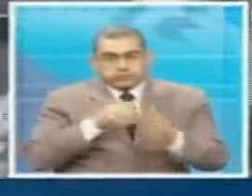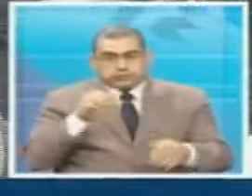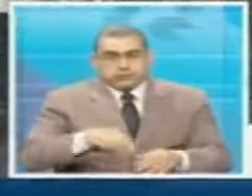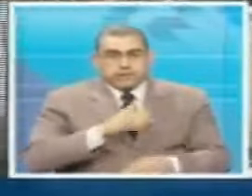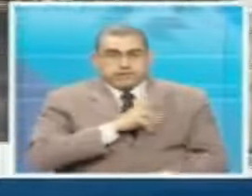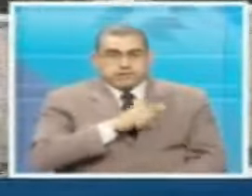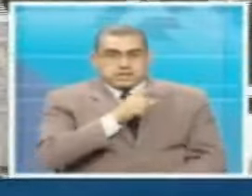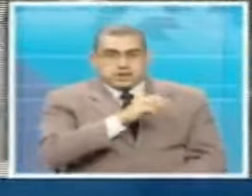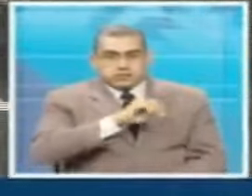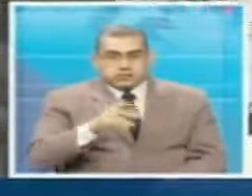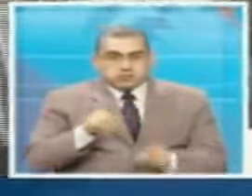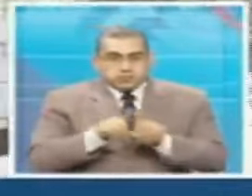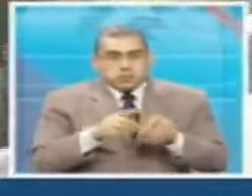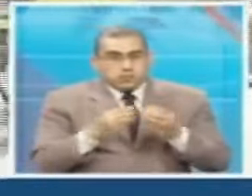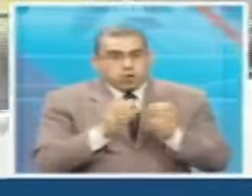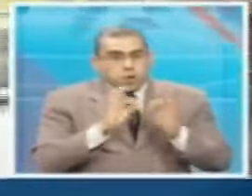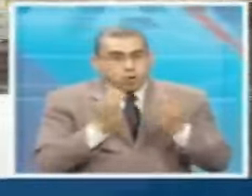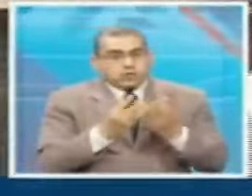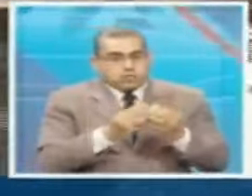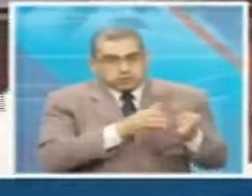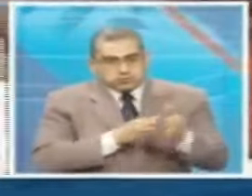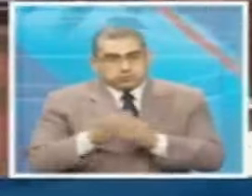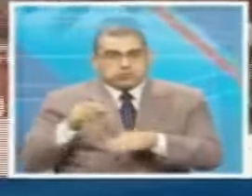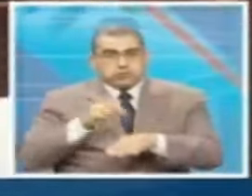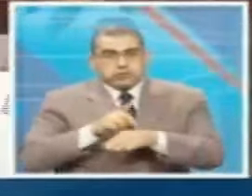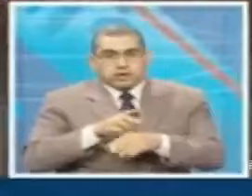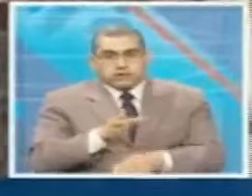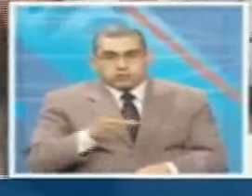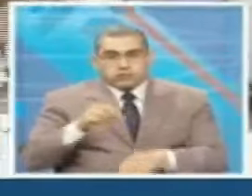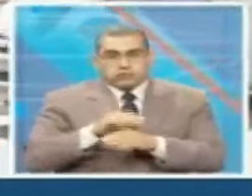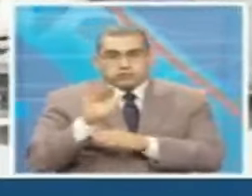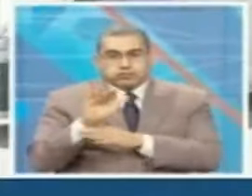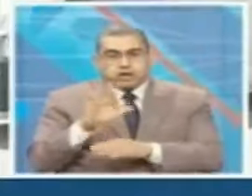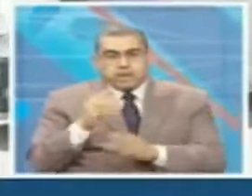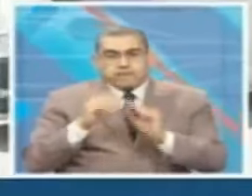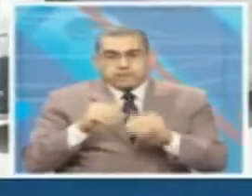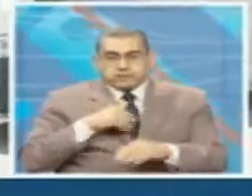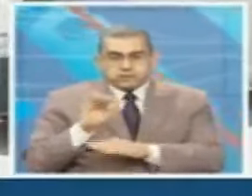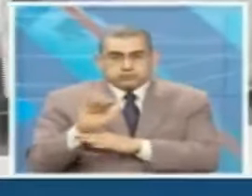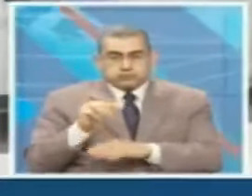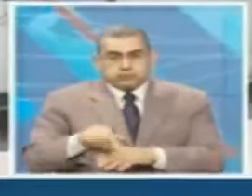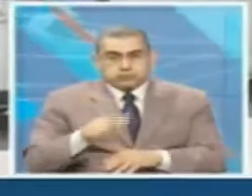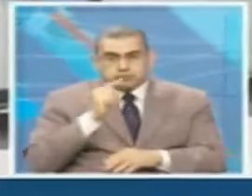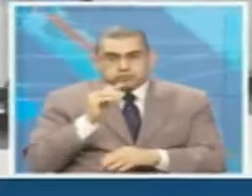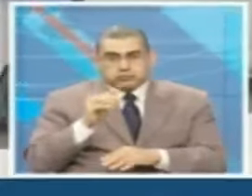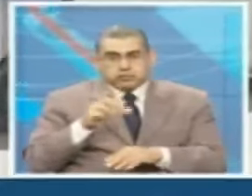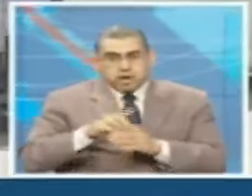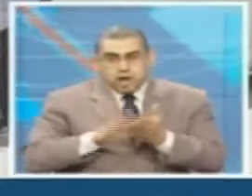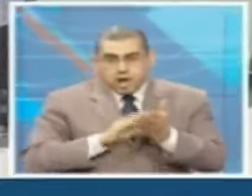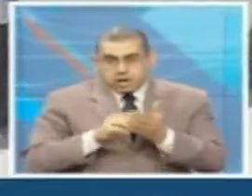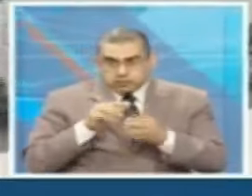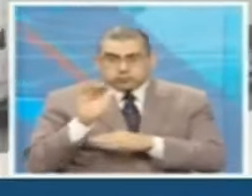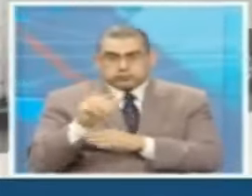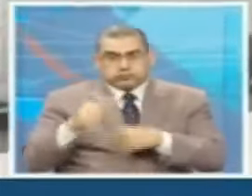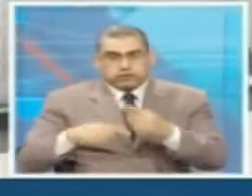الفلسطينيين ومرافقيهم، ومن ثم ايداعهم داخل المستشفيات المصريه وفقا لحالتهم الصحيه.